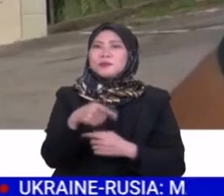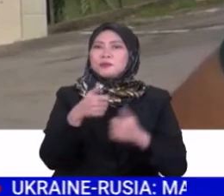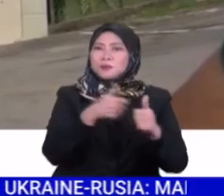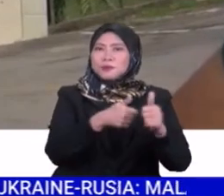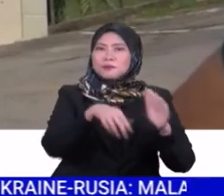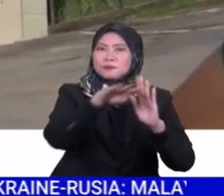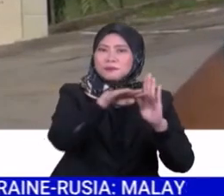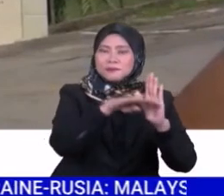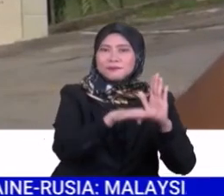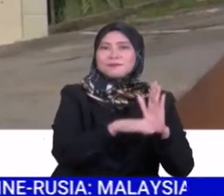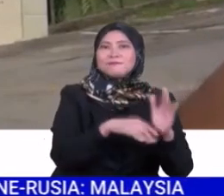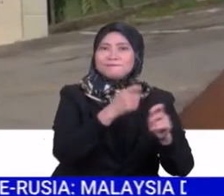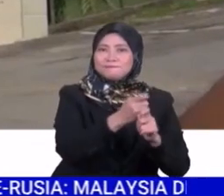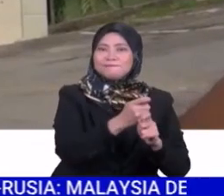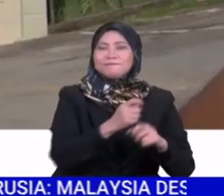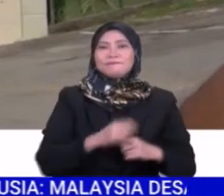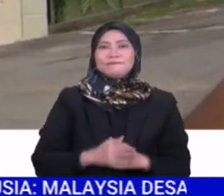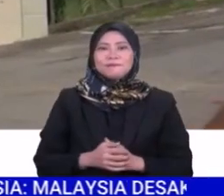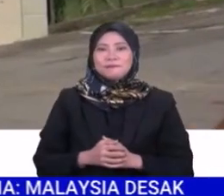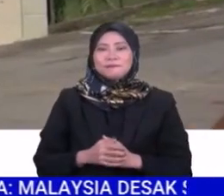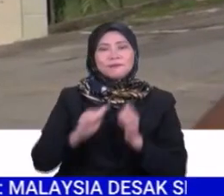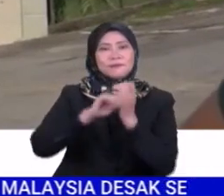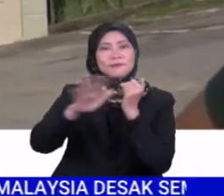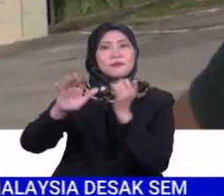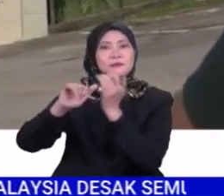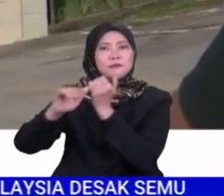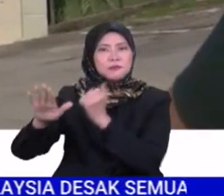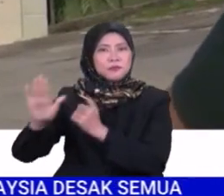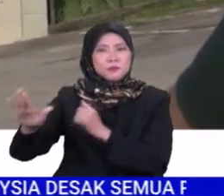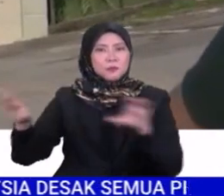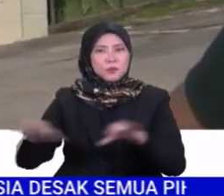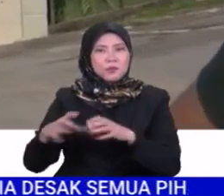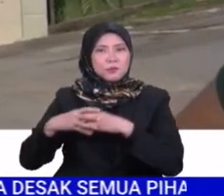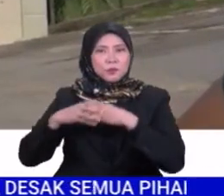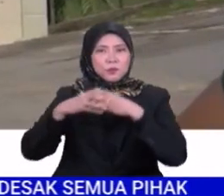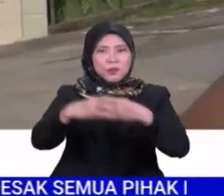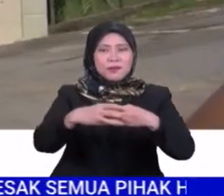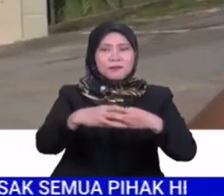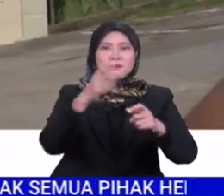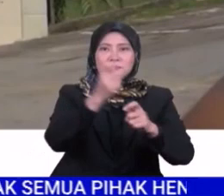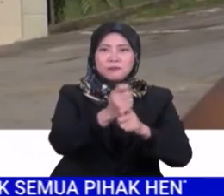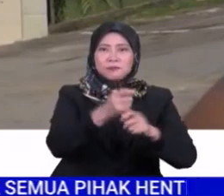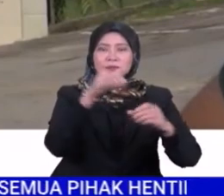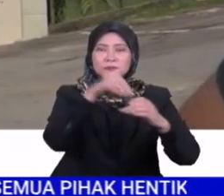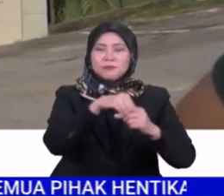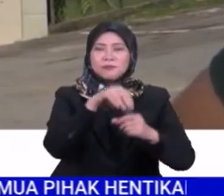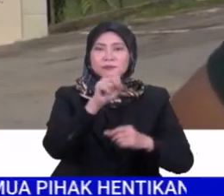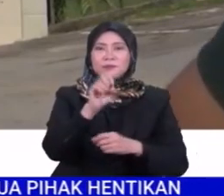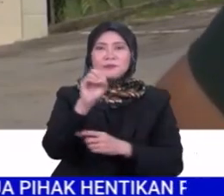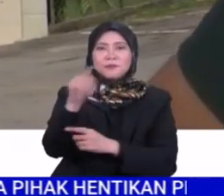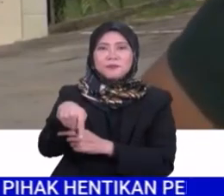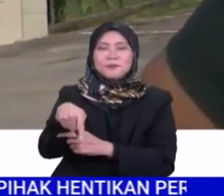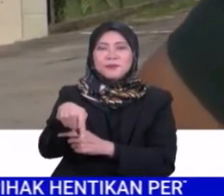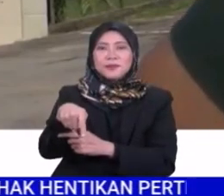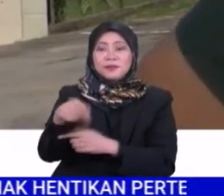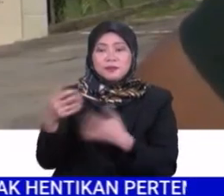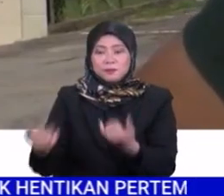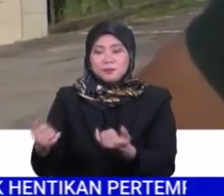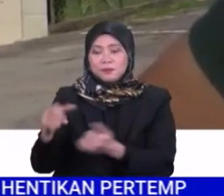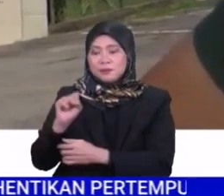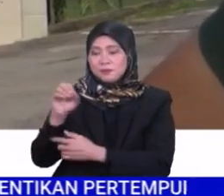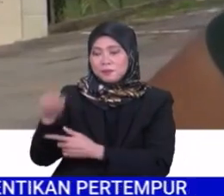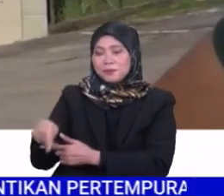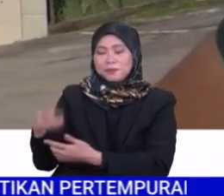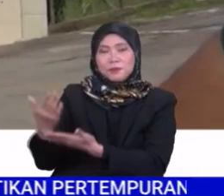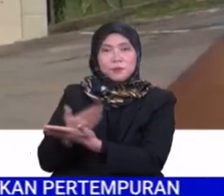ditetapkan. Sebagai contoh, kempen-kempen yang mereka buat dalam kumpulan yang telah ditetapkan SOP. Dan kalau kita lihat dalam SOP baru ni pun